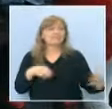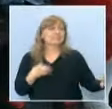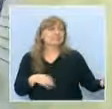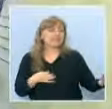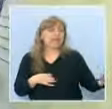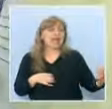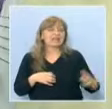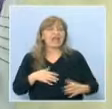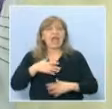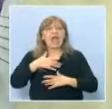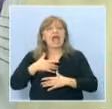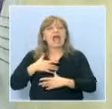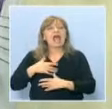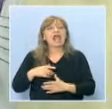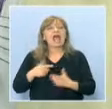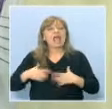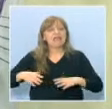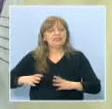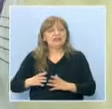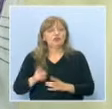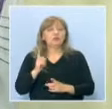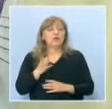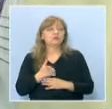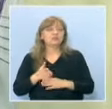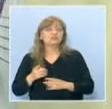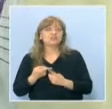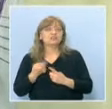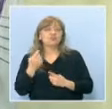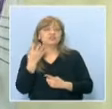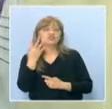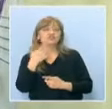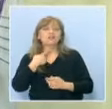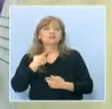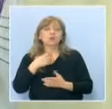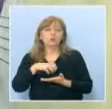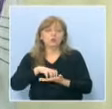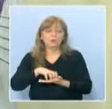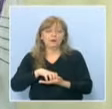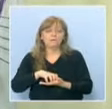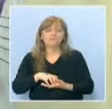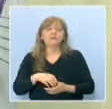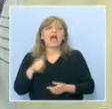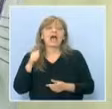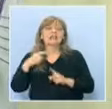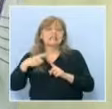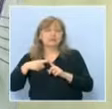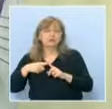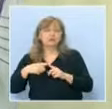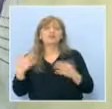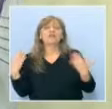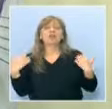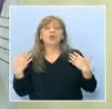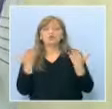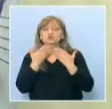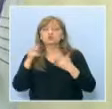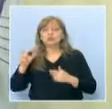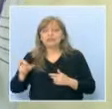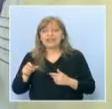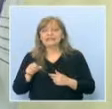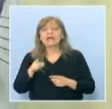които са част от програмата за четвърта група. Николай Костадинов доскоро е бил преподавател, Александър Тодоров още е студент, но и двамата